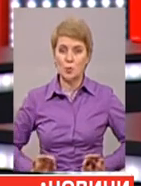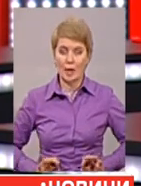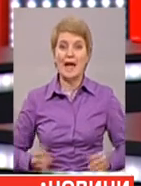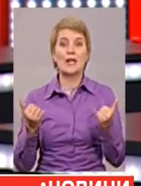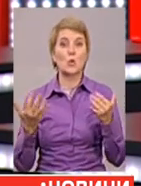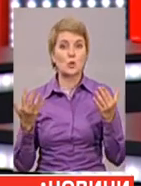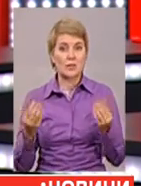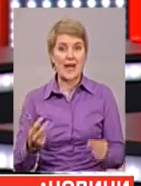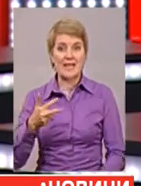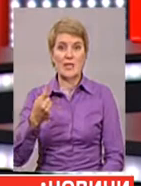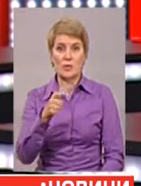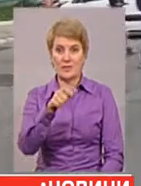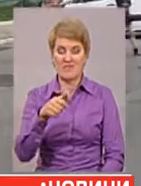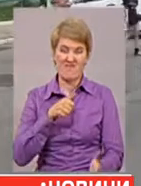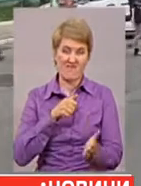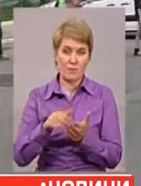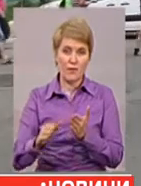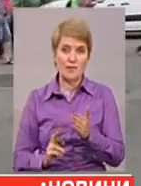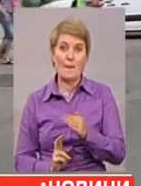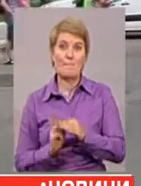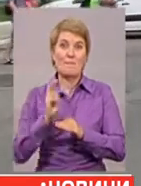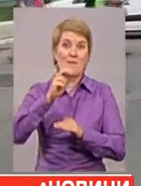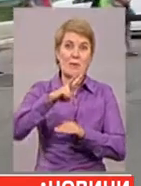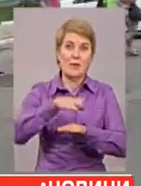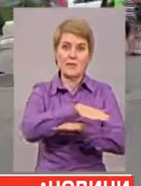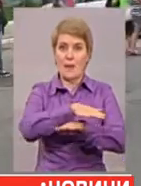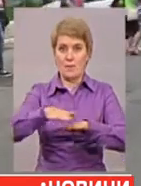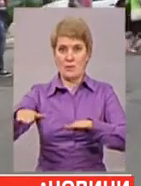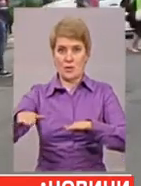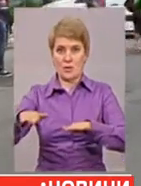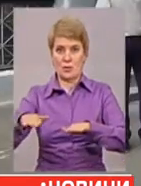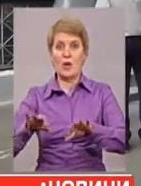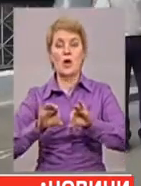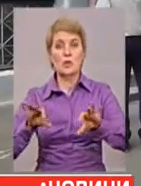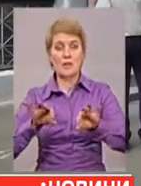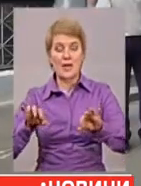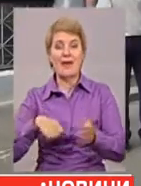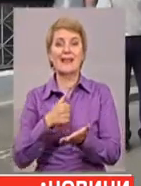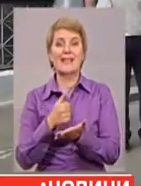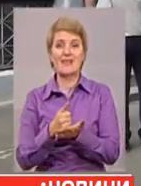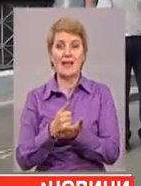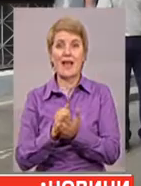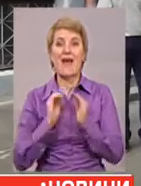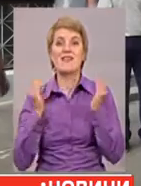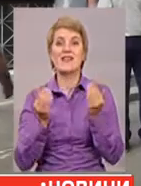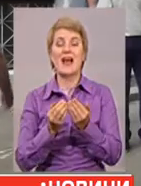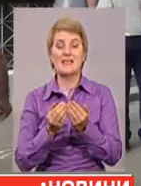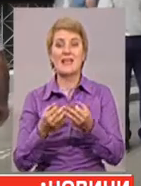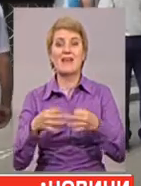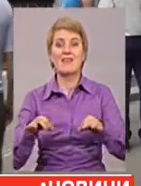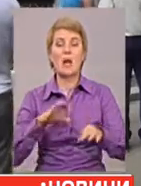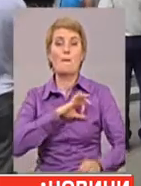цей момент 31 гірник відмовляється підніматися на поверхню, розповів новинам на Першому керівник Федерації вільних профспілок України Михайло